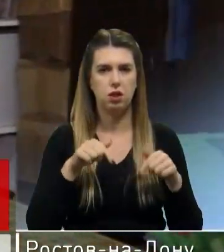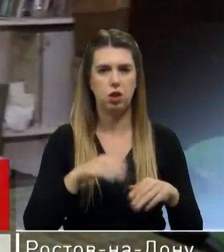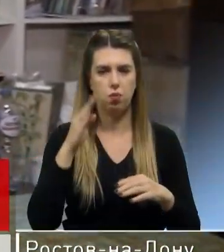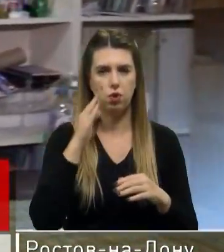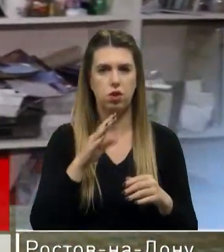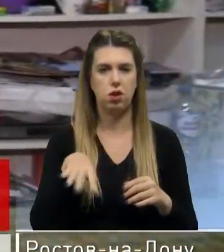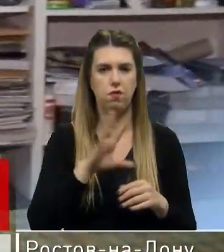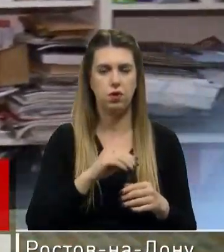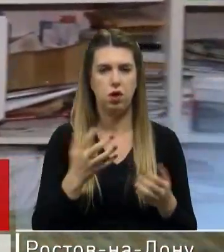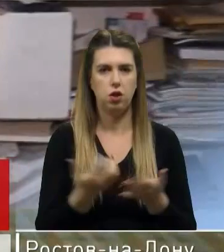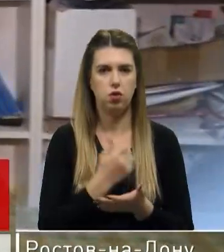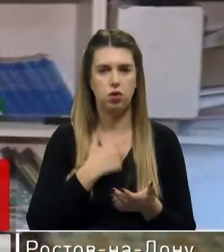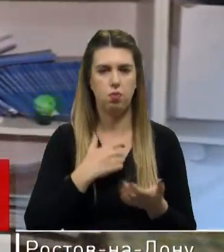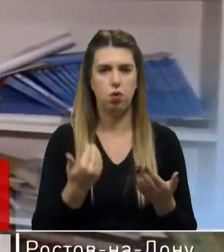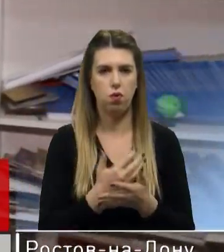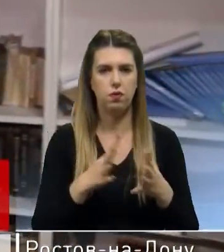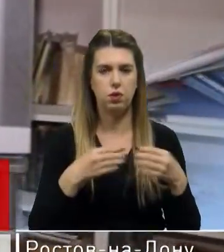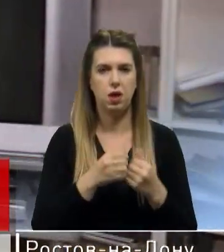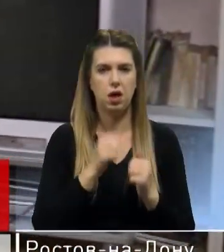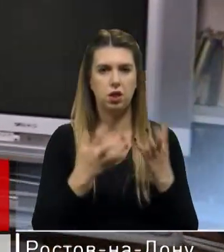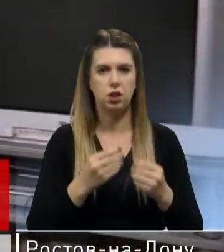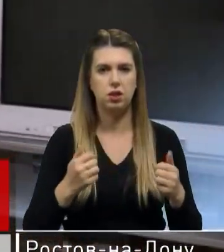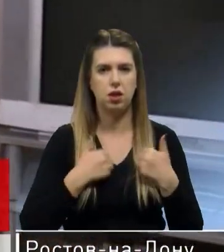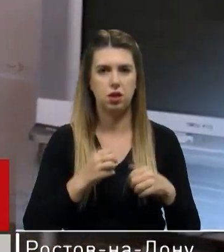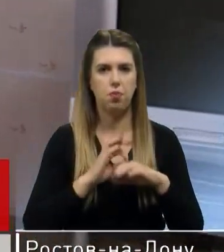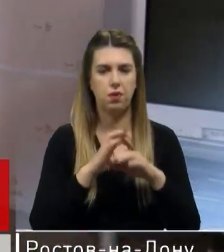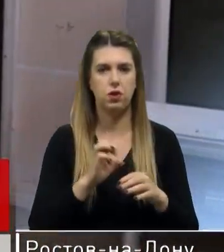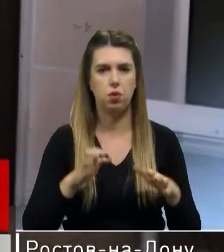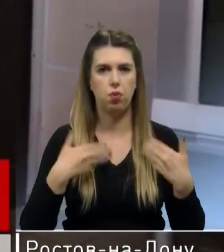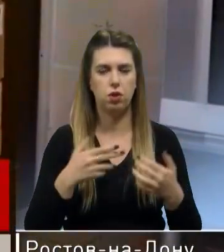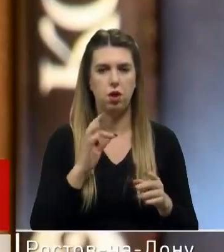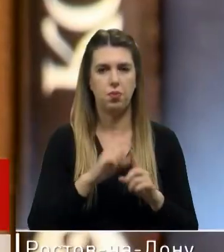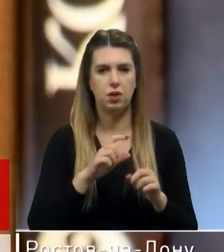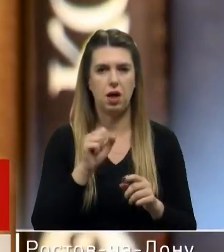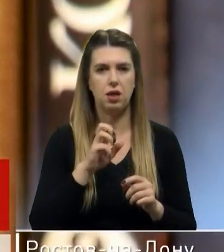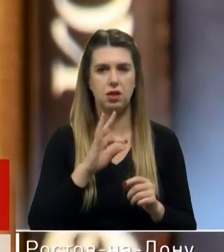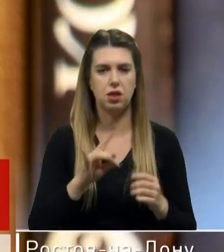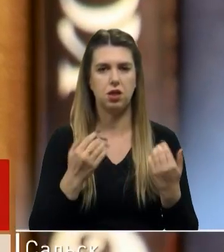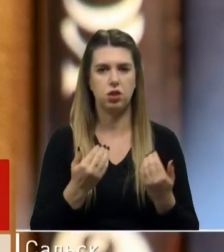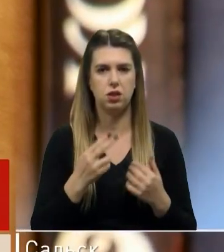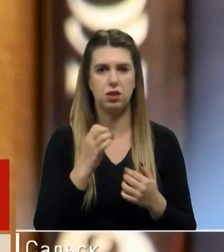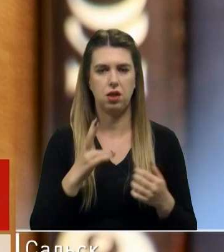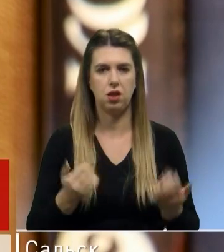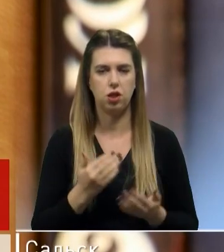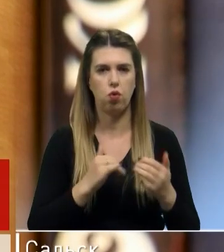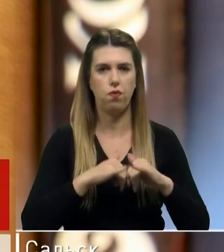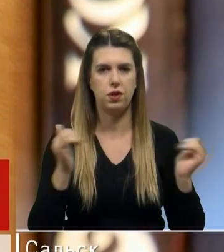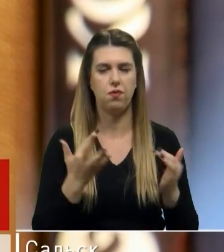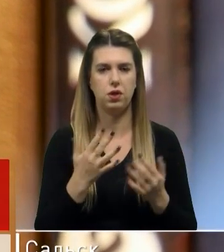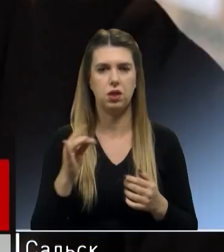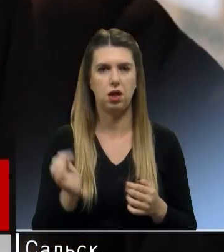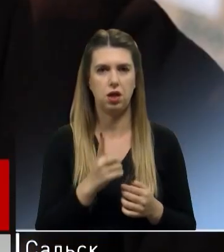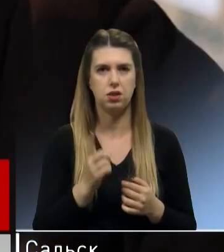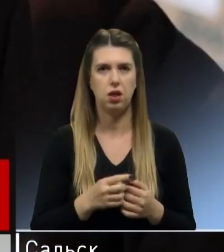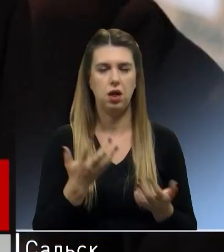мужчина фактически обрел себе новую семью. Каждый день старается проводить с пользой. По словам Александра, сейчас цена жизни возросла в несколько